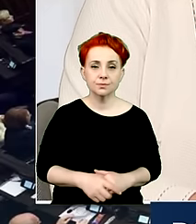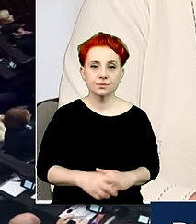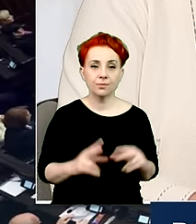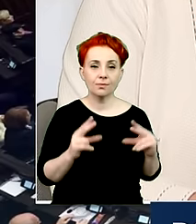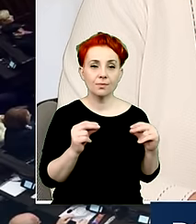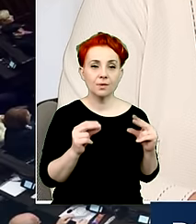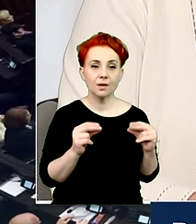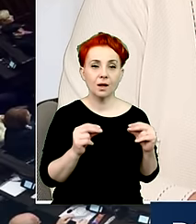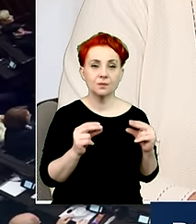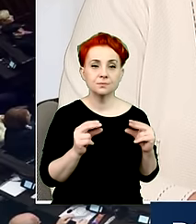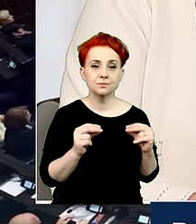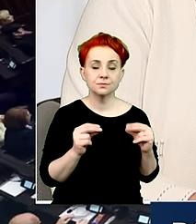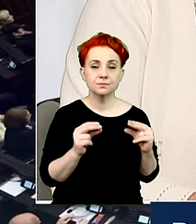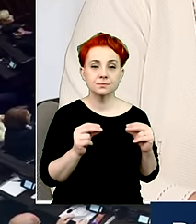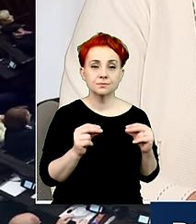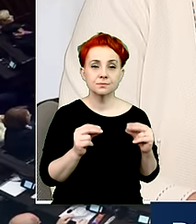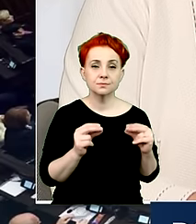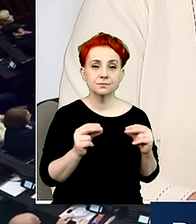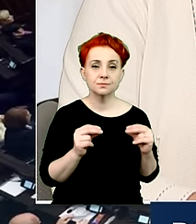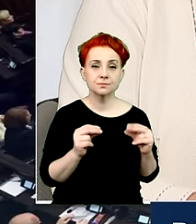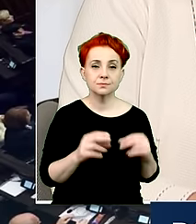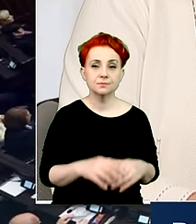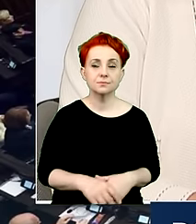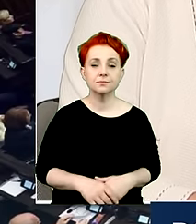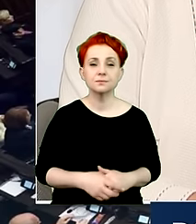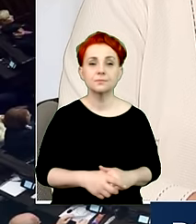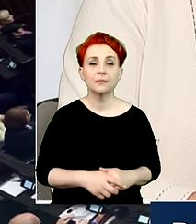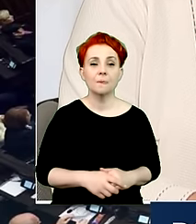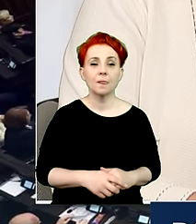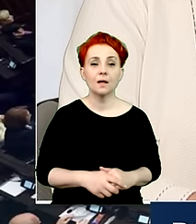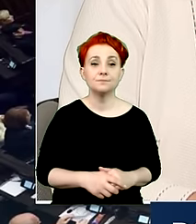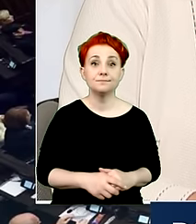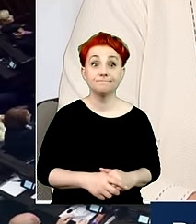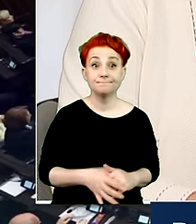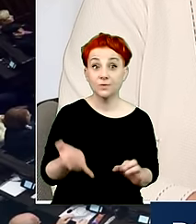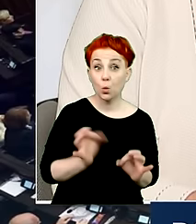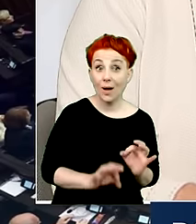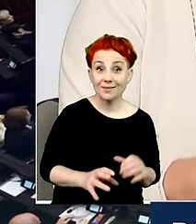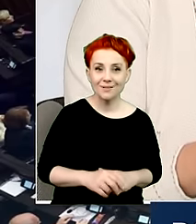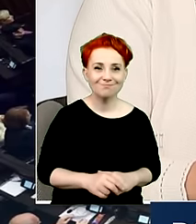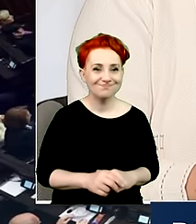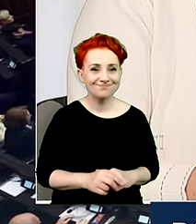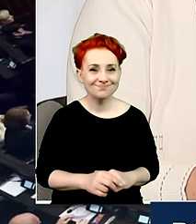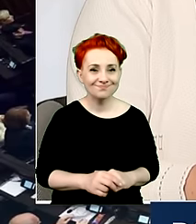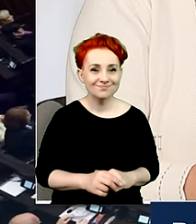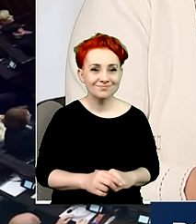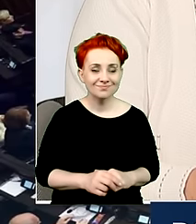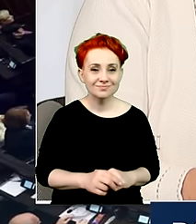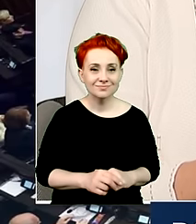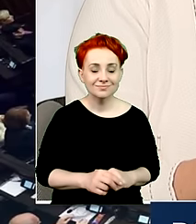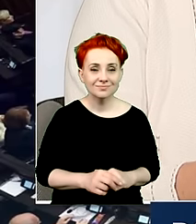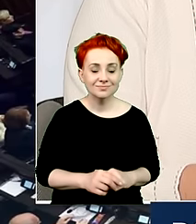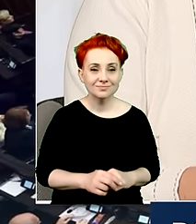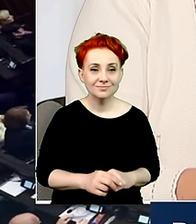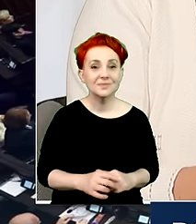po ileś tam milionów i ostatecznie też miliard, dobiją do tych 2 miliardów, prawda? Dokładnie. Tylko i nie też będzie to jednym rzutem, tylko kilkoma rzutami. Natomiast to, co państwo